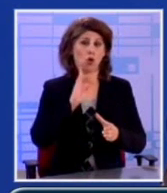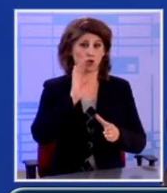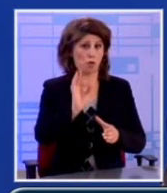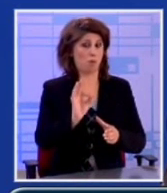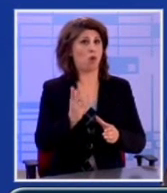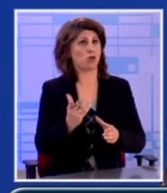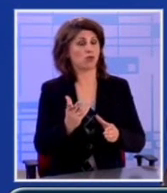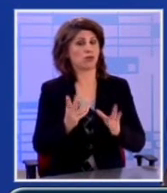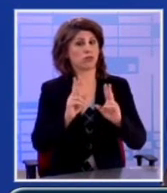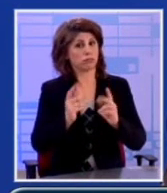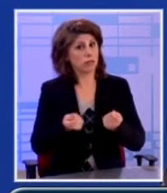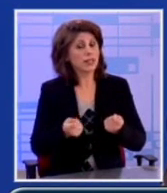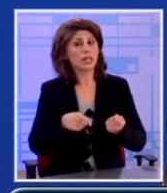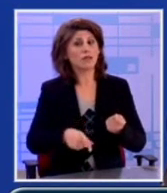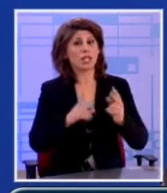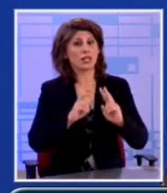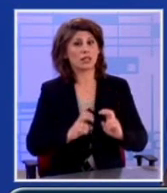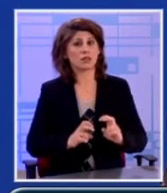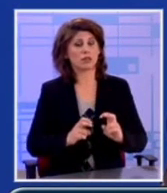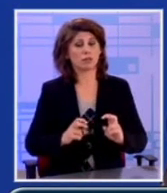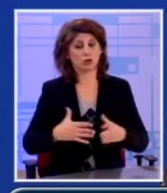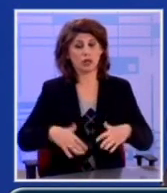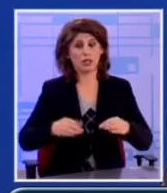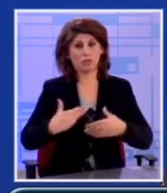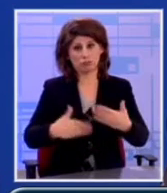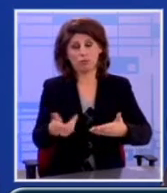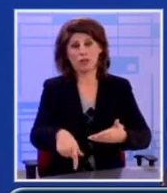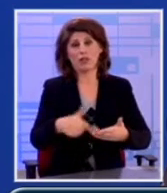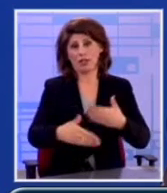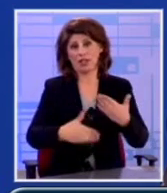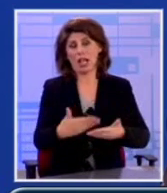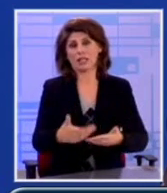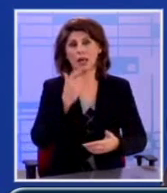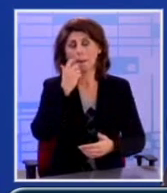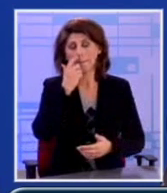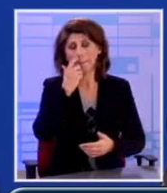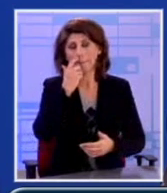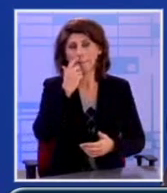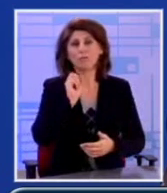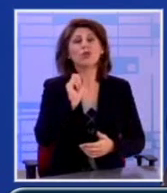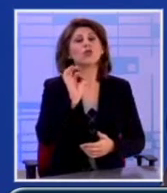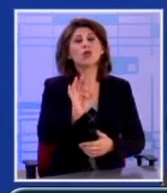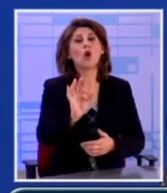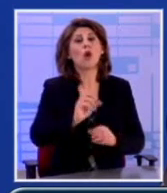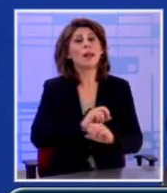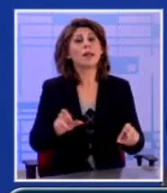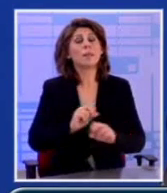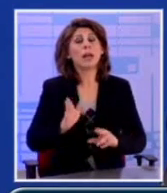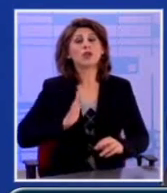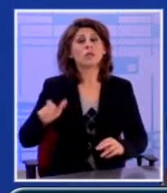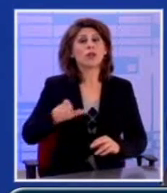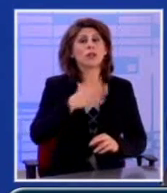μιας τέτοιας, της δρομολόγησης μιας τέτοιας διαδικασίας είναι ο σκοπός της ενημέρωσης των πολιτών. Αν